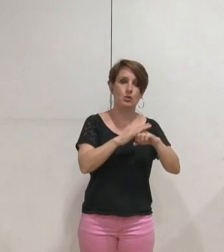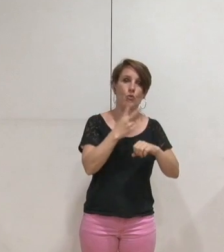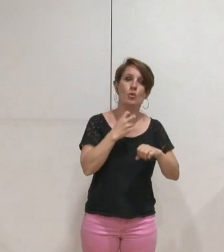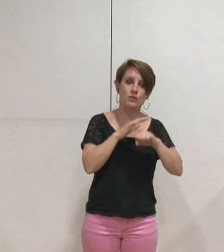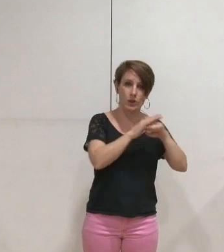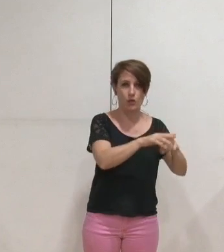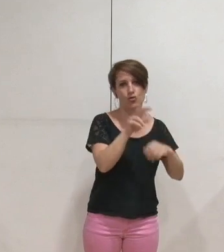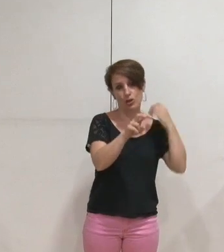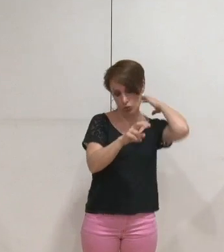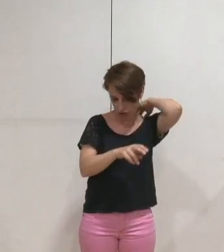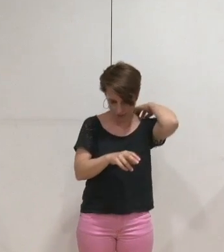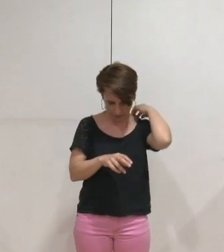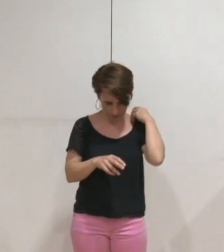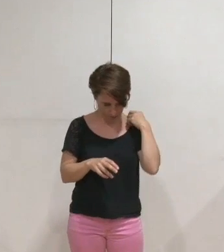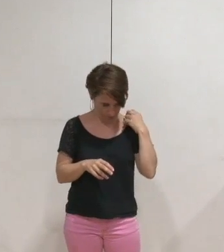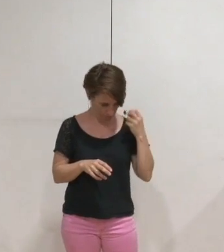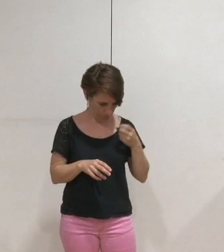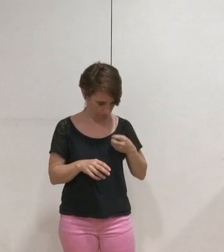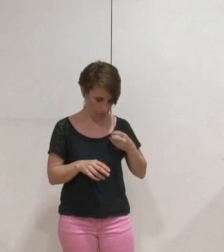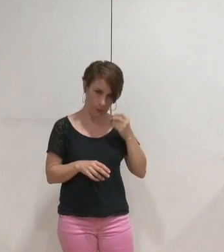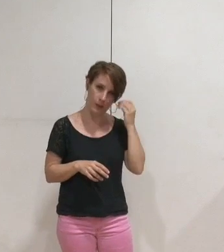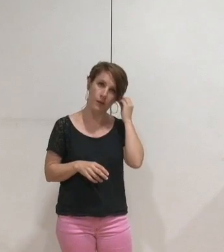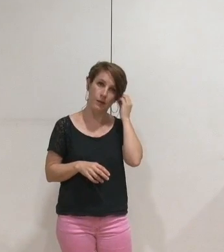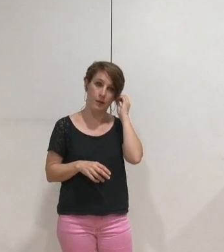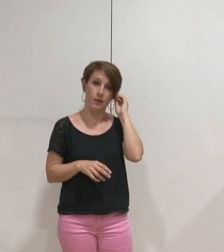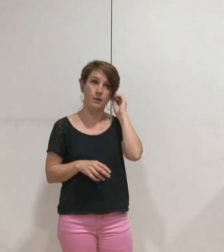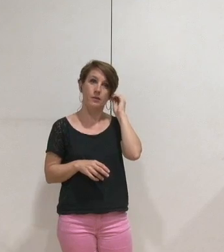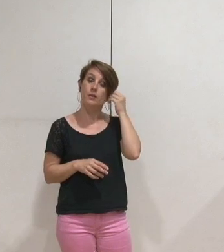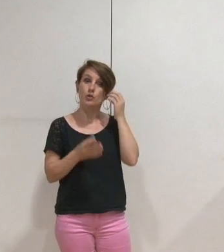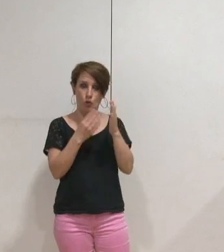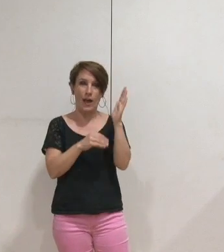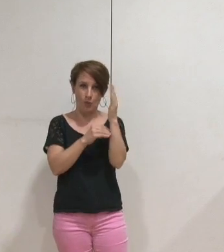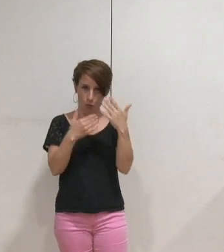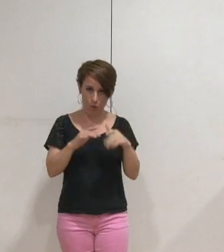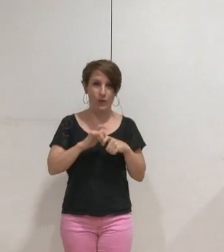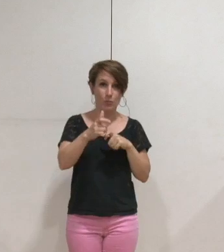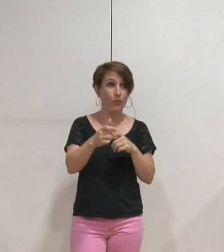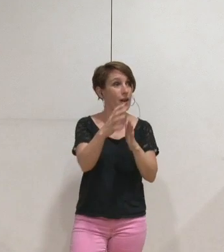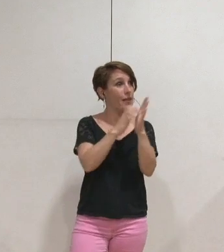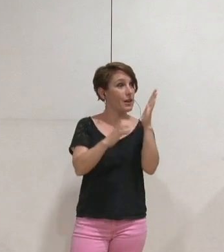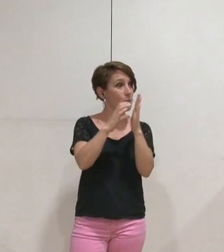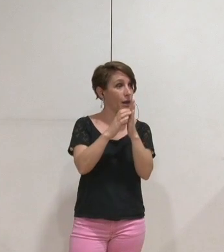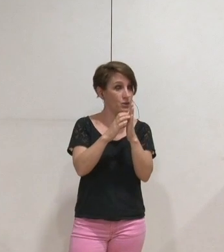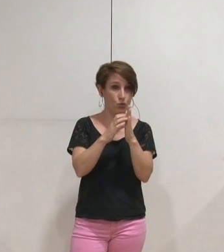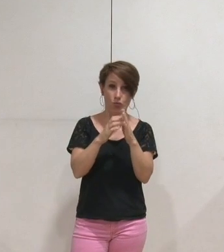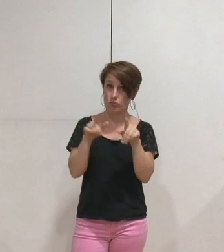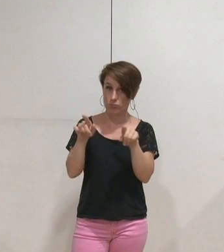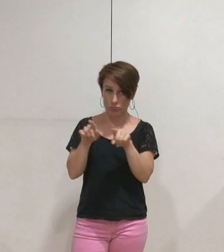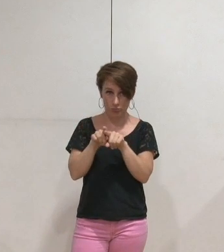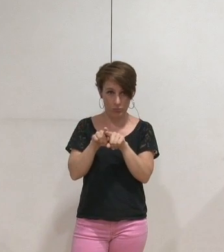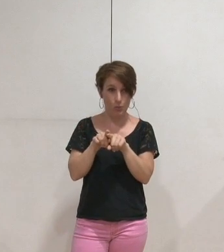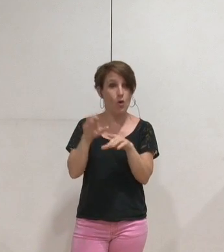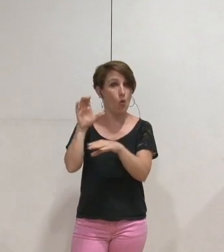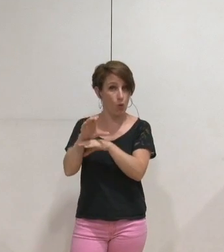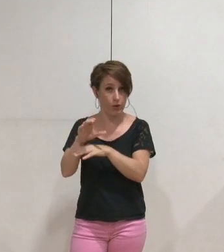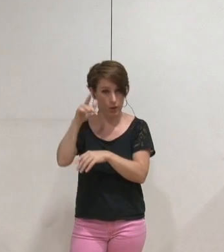écologistes je mets la libération ainsi amendée au voix qui ne prend pas part au vote qui s'abstient rassemblement de gauche et de progrès qui